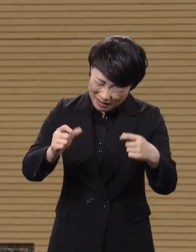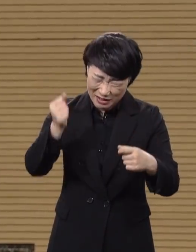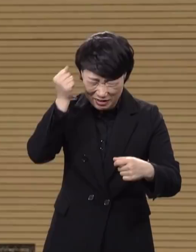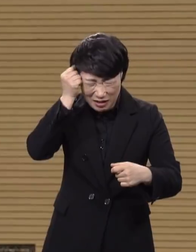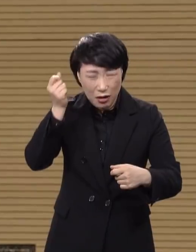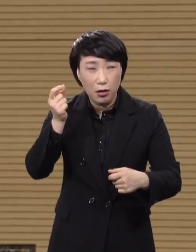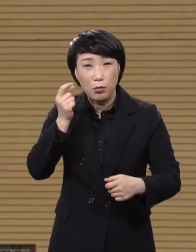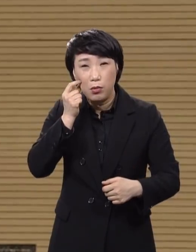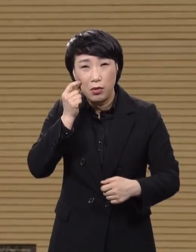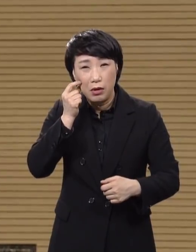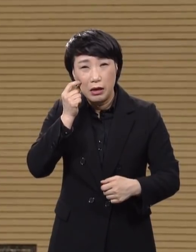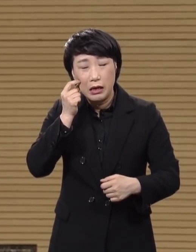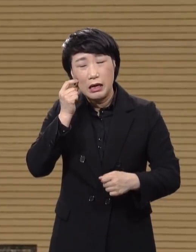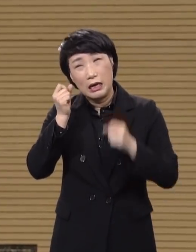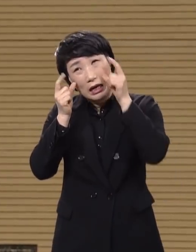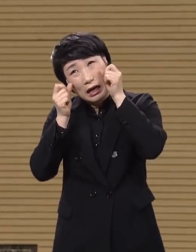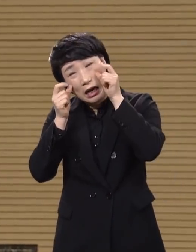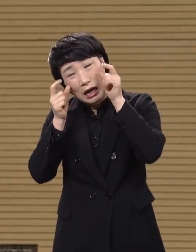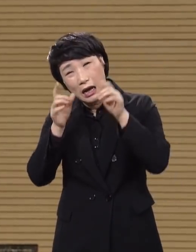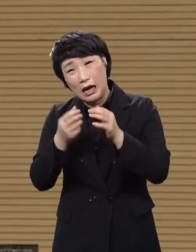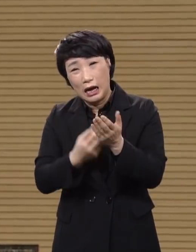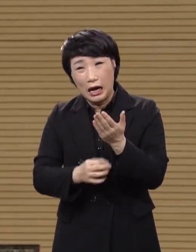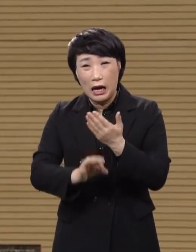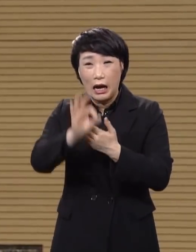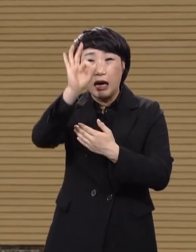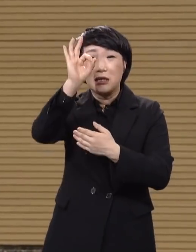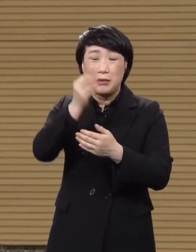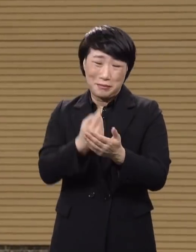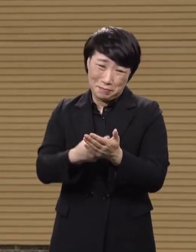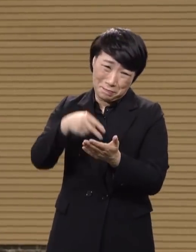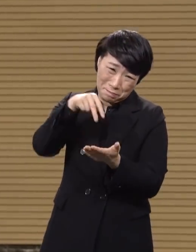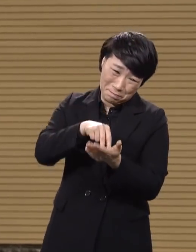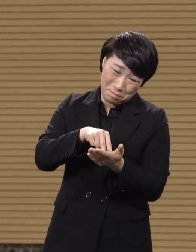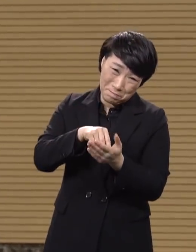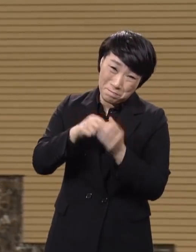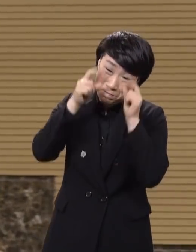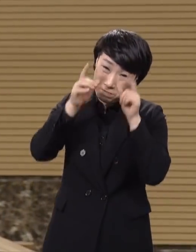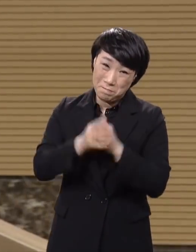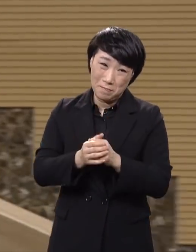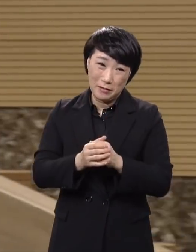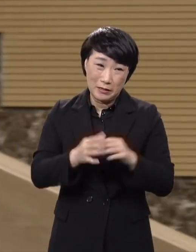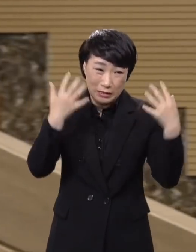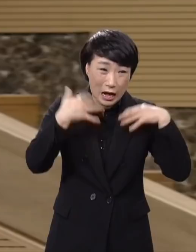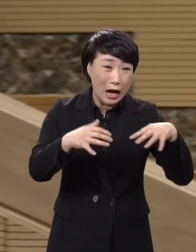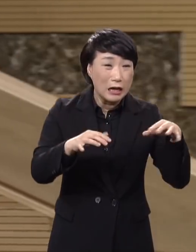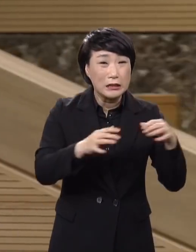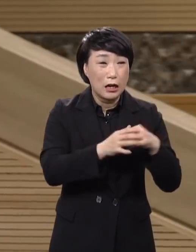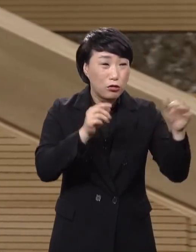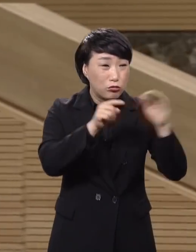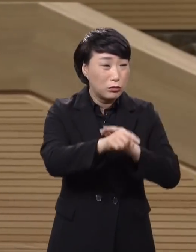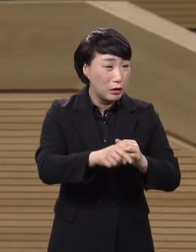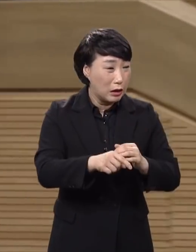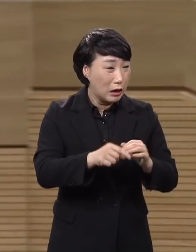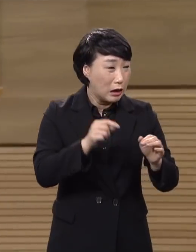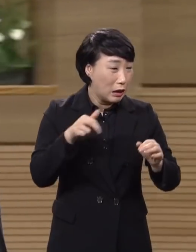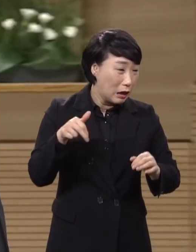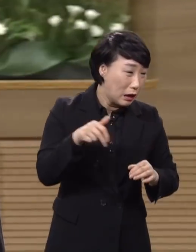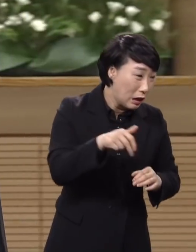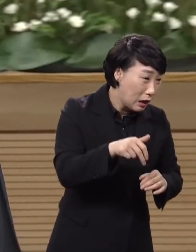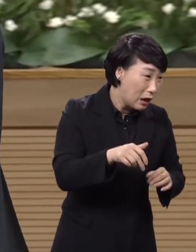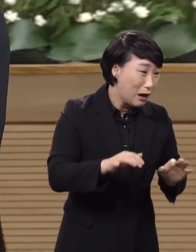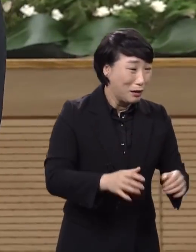밤새도록 잠을 못 자고 아침에 일찍 일어나서 사자굴로 갑니다.